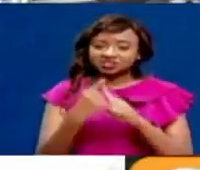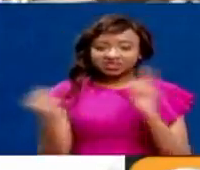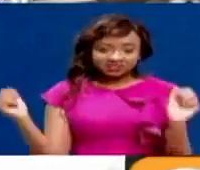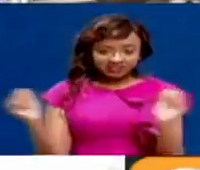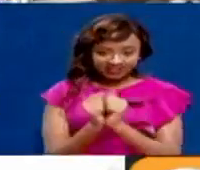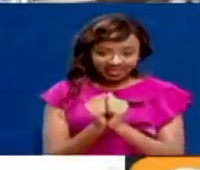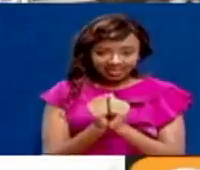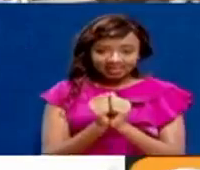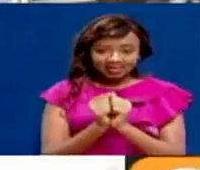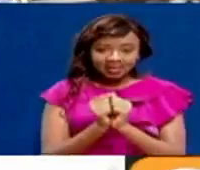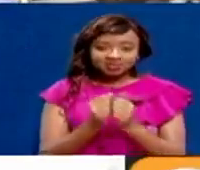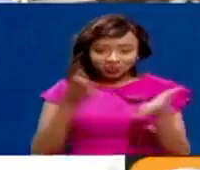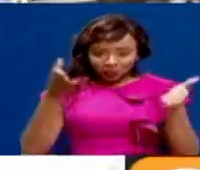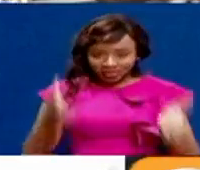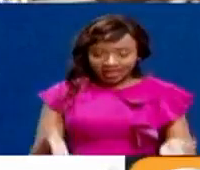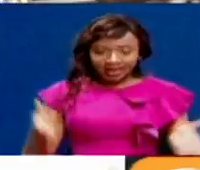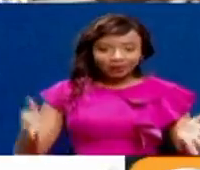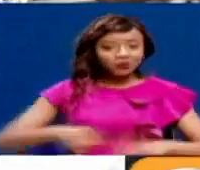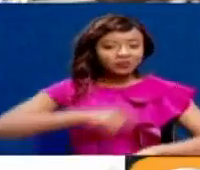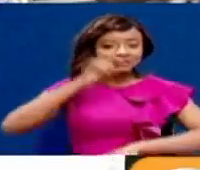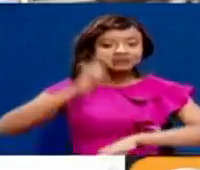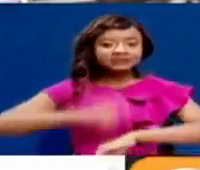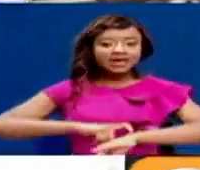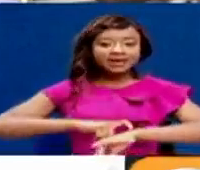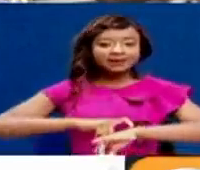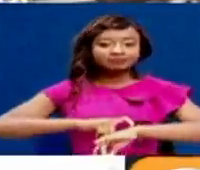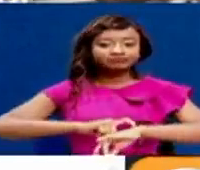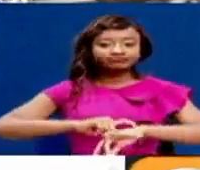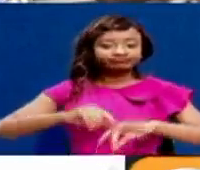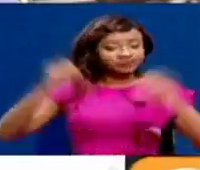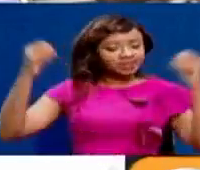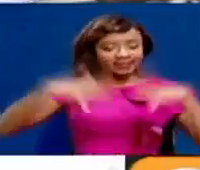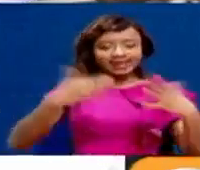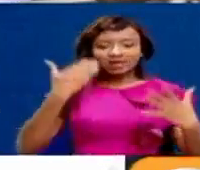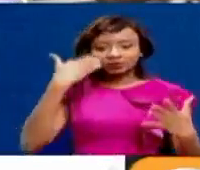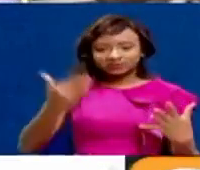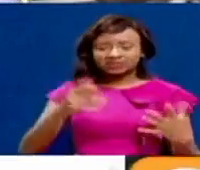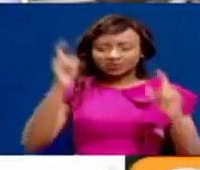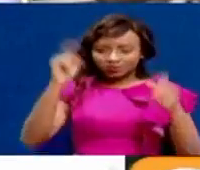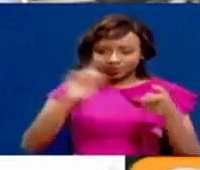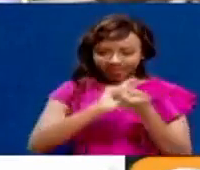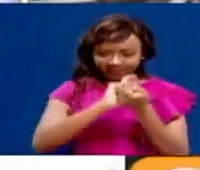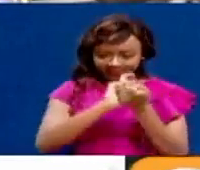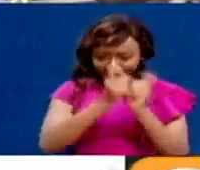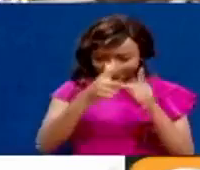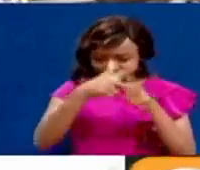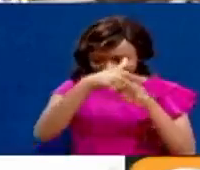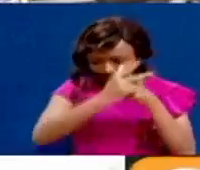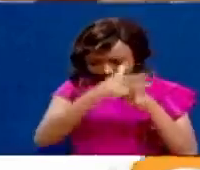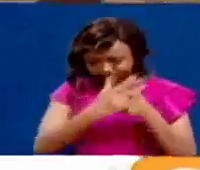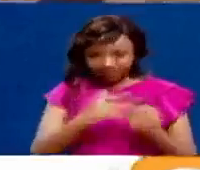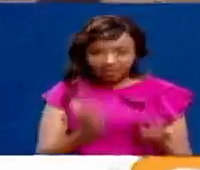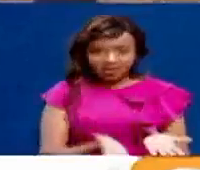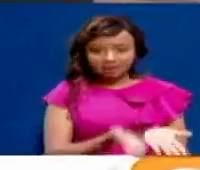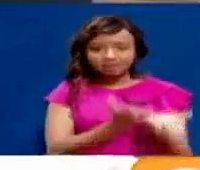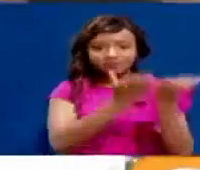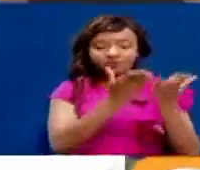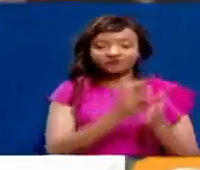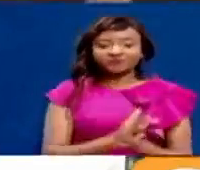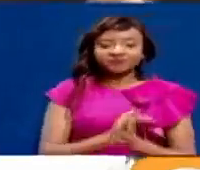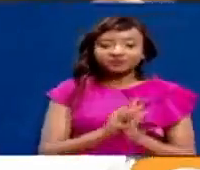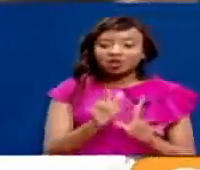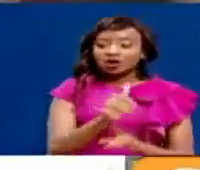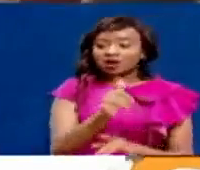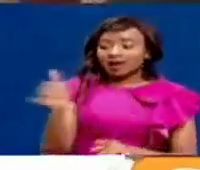na tumefika wakati ambao imekuwa wazi kwamba lazima tufanyie marekebisho. Kwingineko